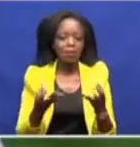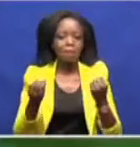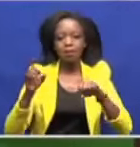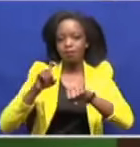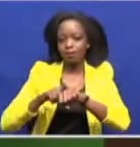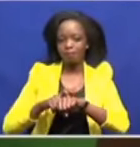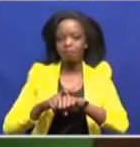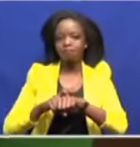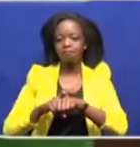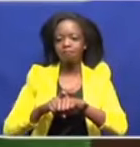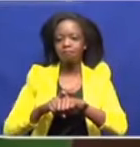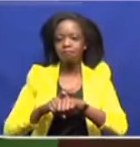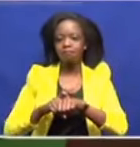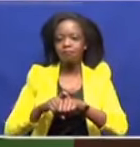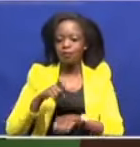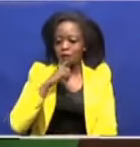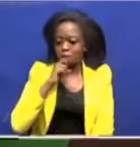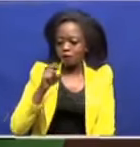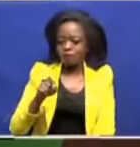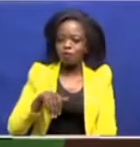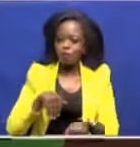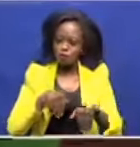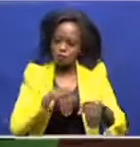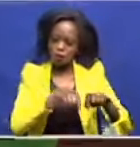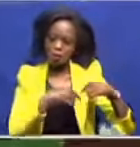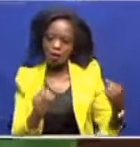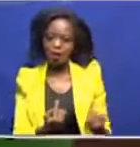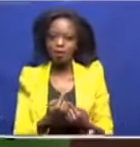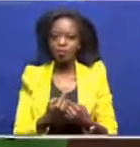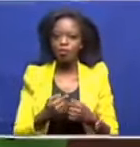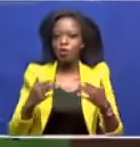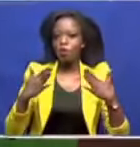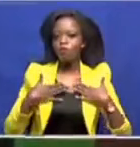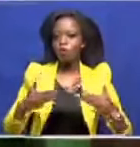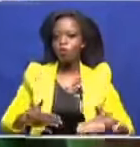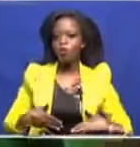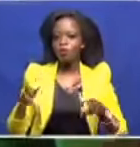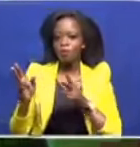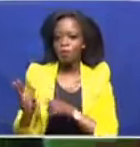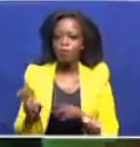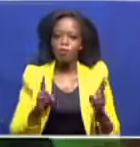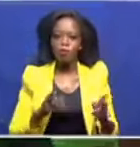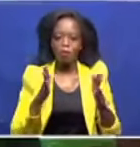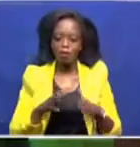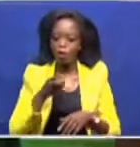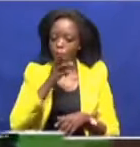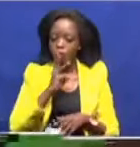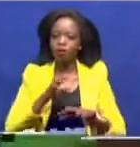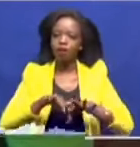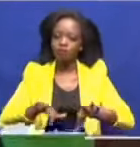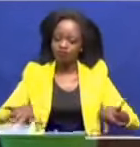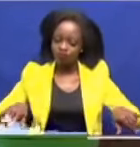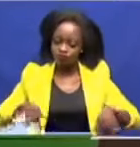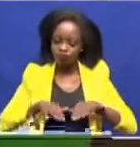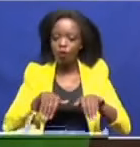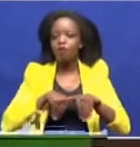tunajipata, Margaret akafuata ile roho ya kibinadamu, akaingia kwa maji,